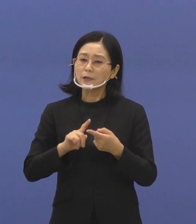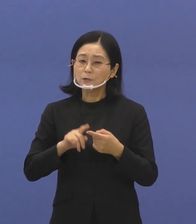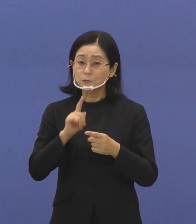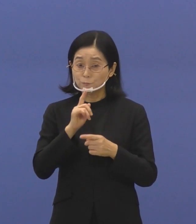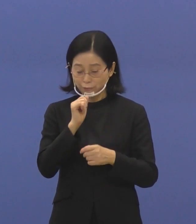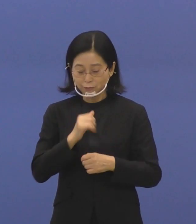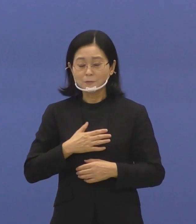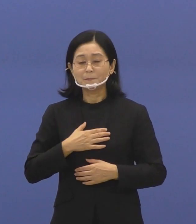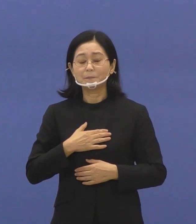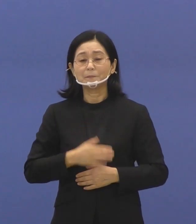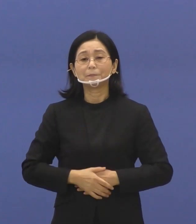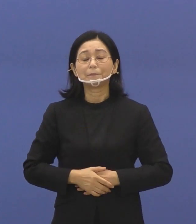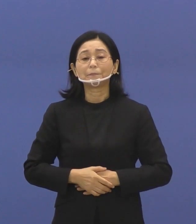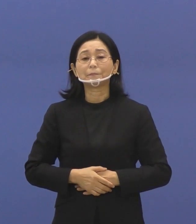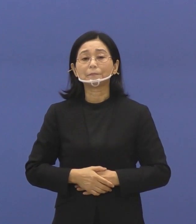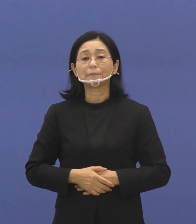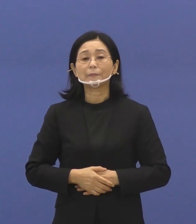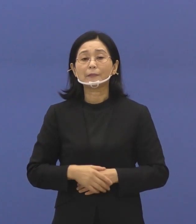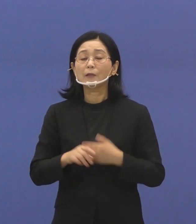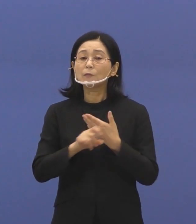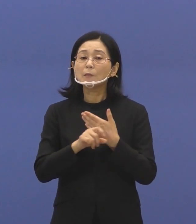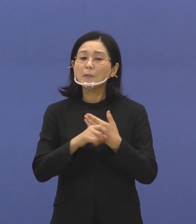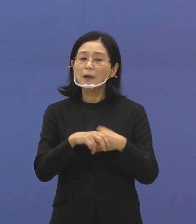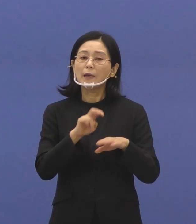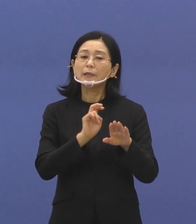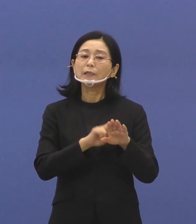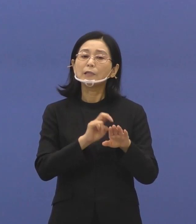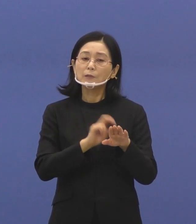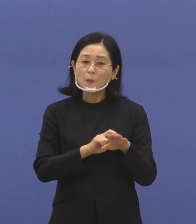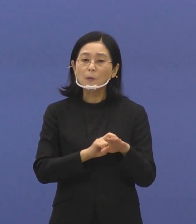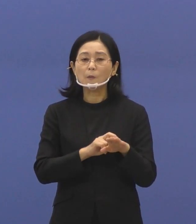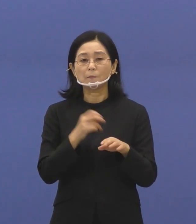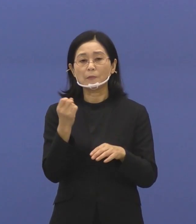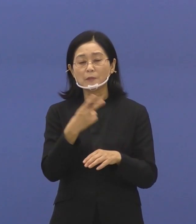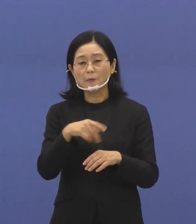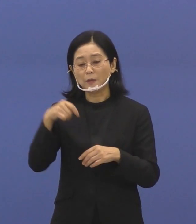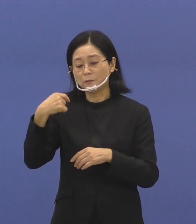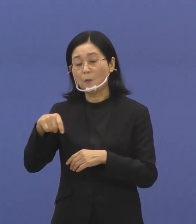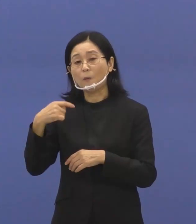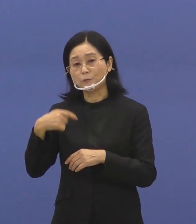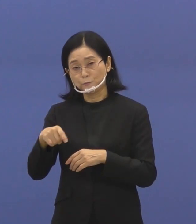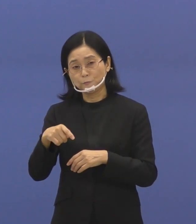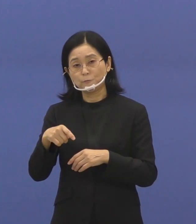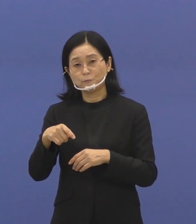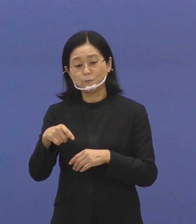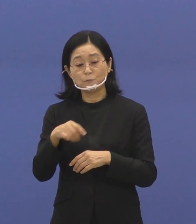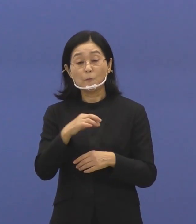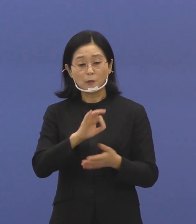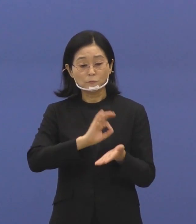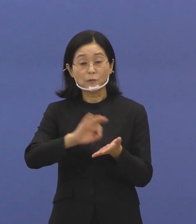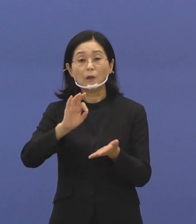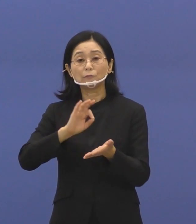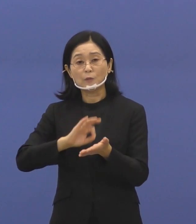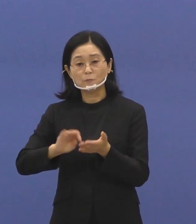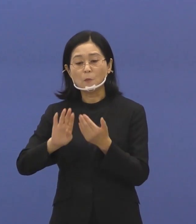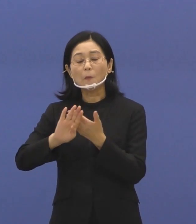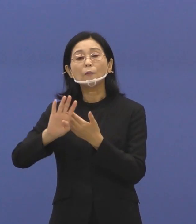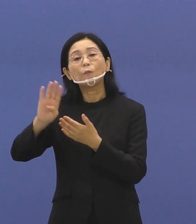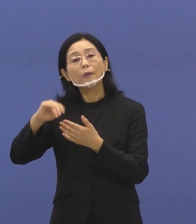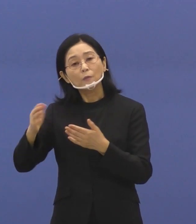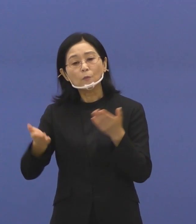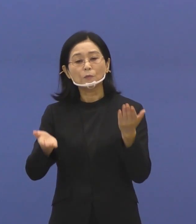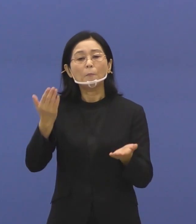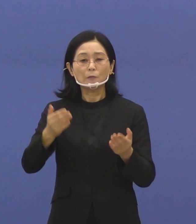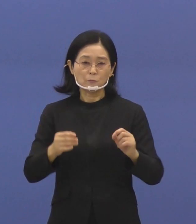ね。医療関係や教育関係に他県に比べて、予算が多く使